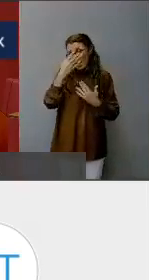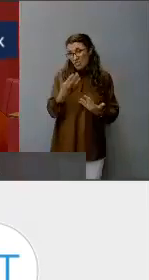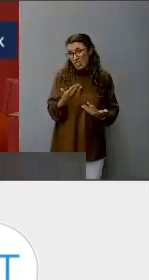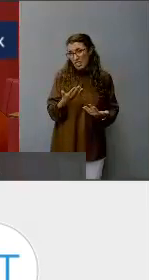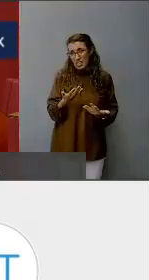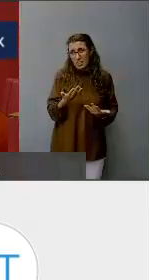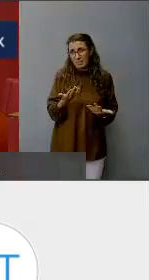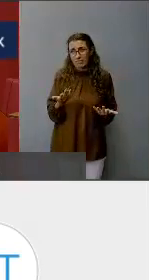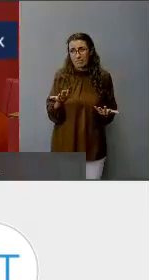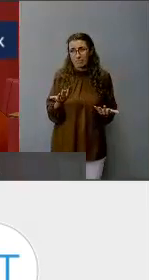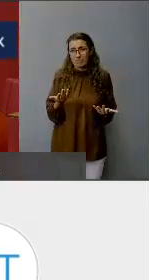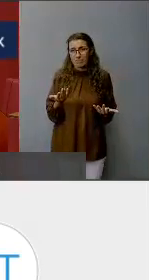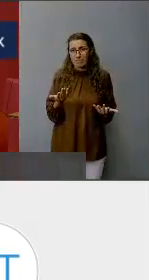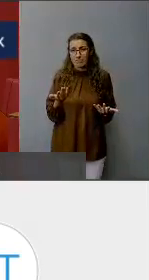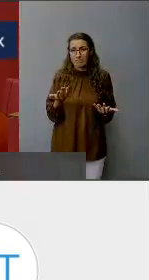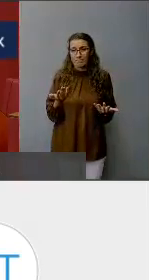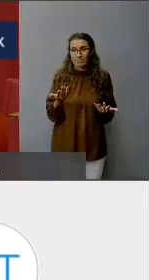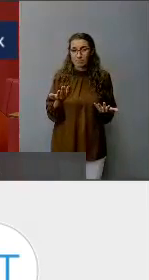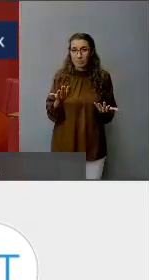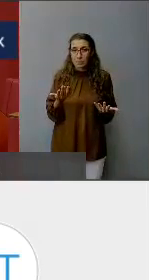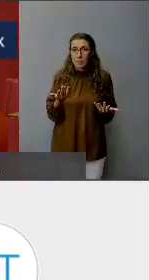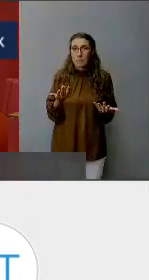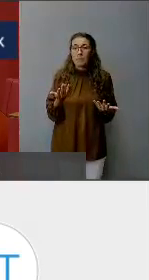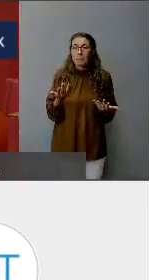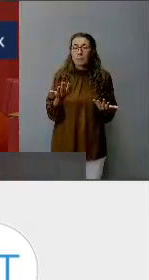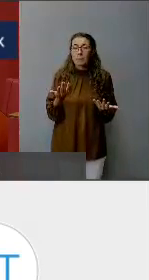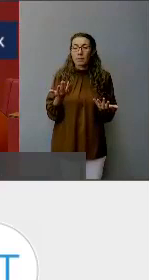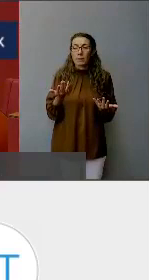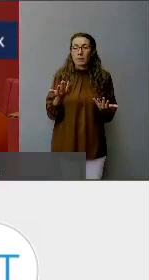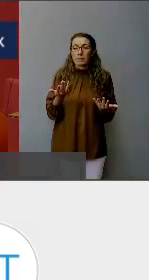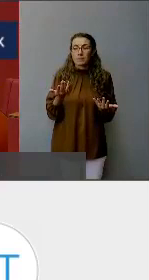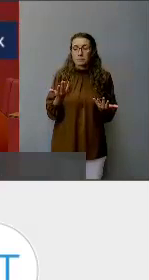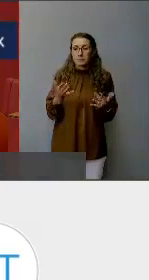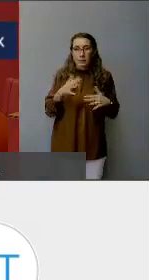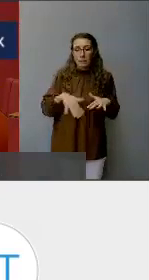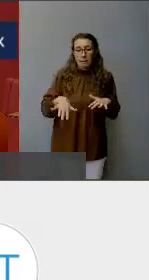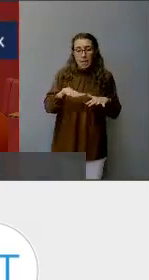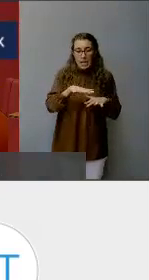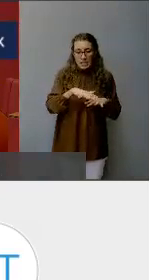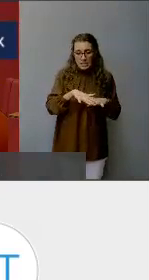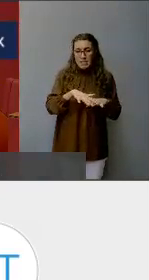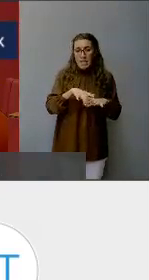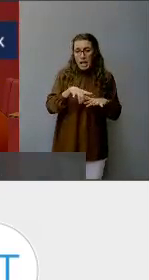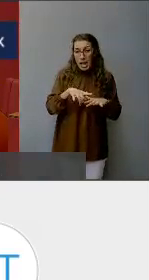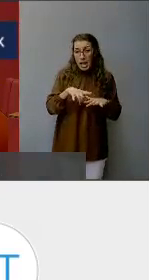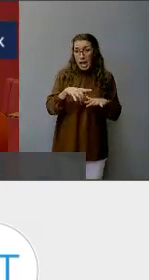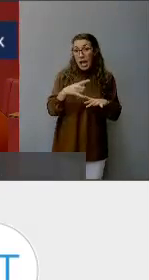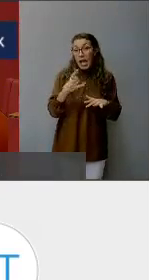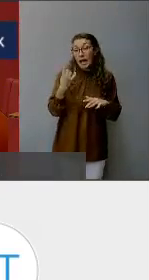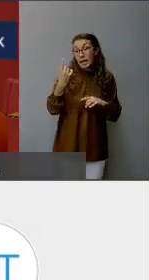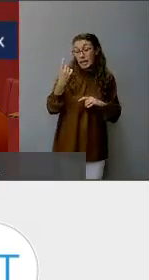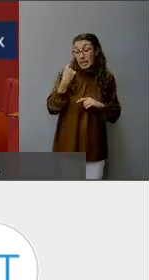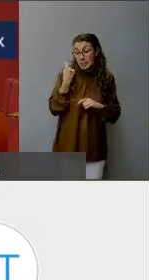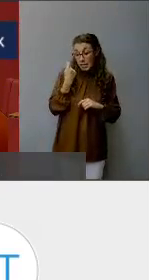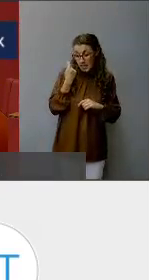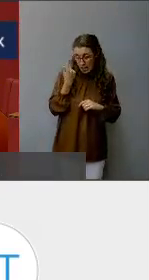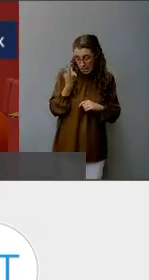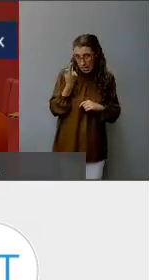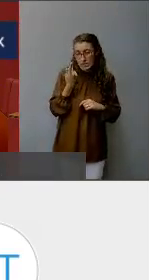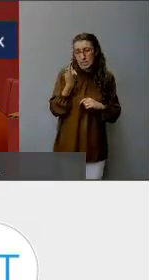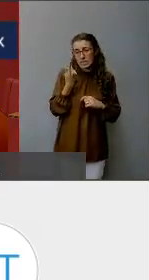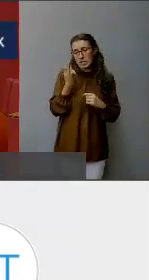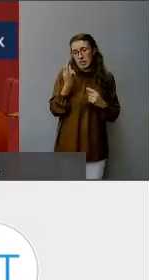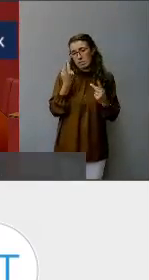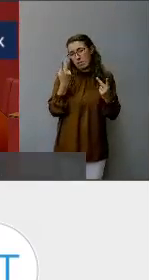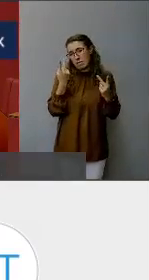nella contemperare gli interessi in gioco in quella piazza si debba tenere conto per carità doverosamente